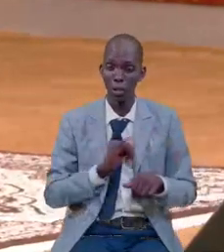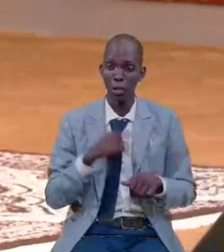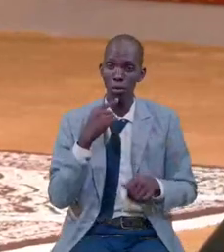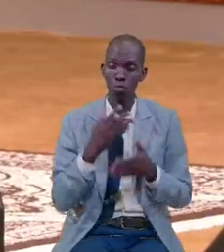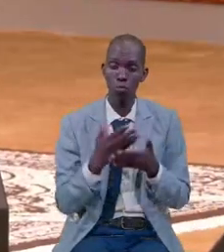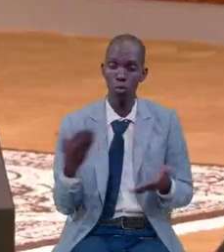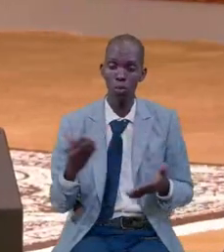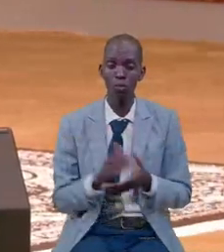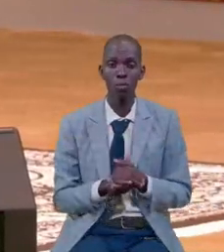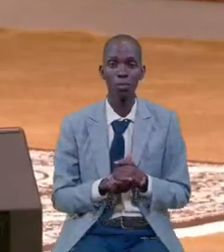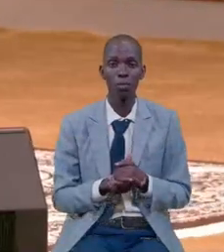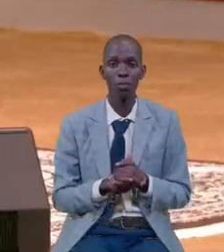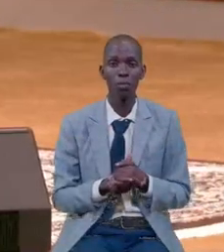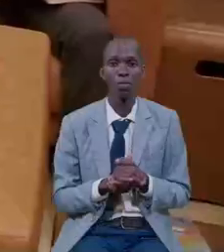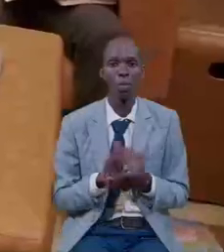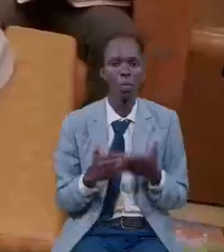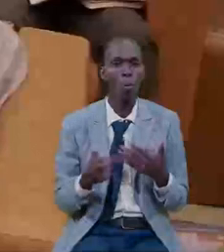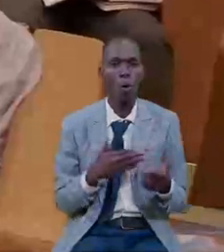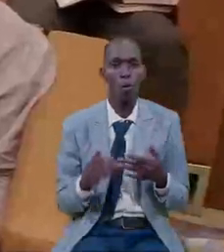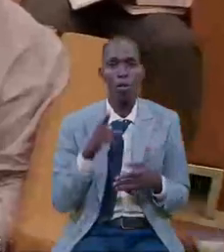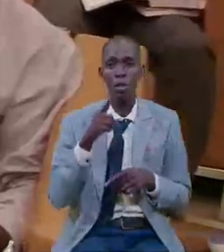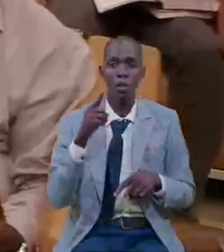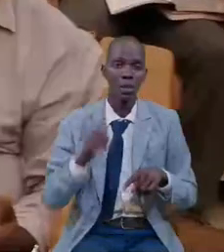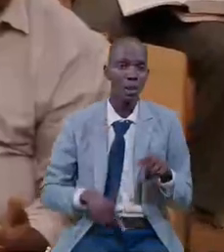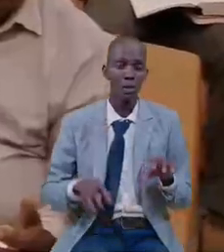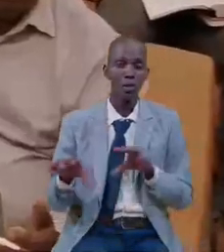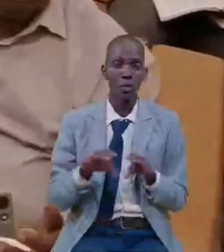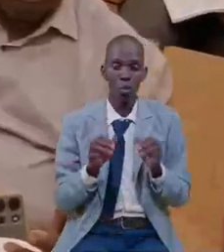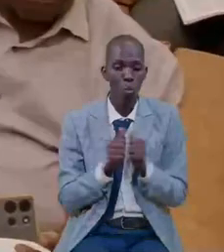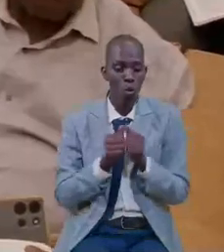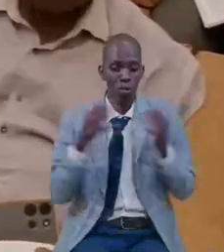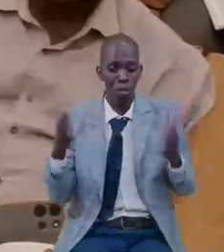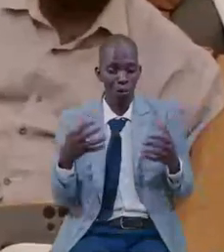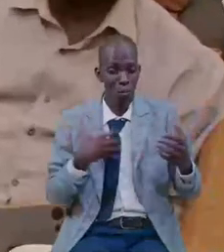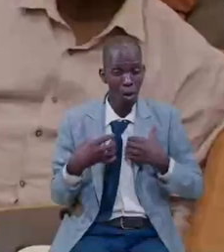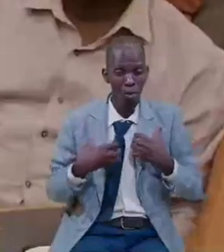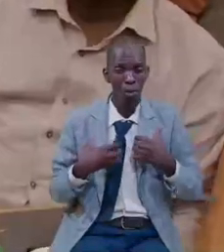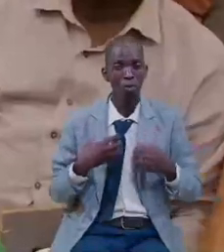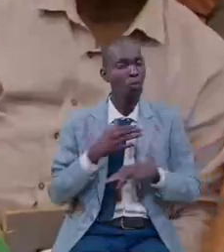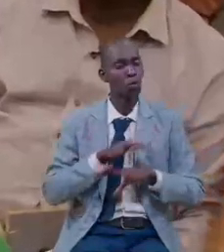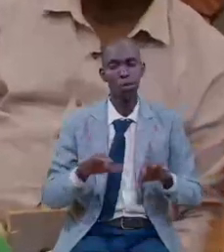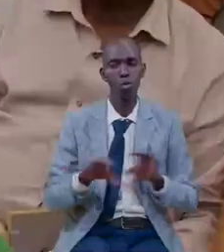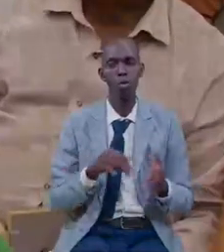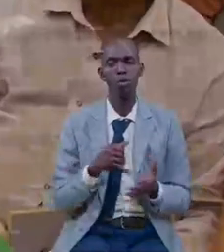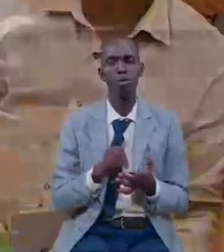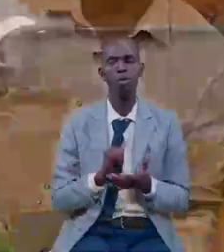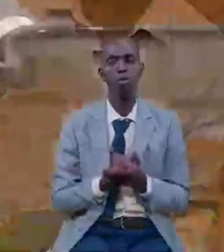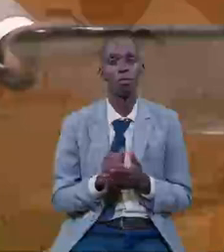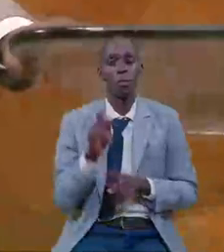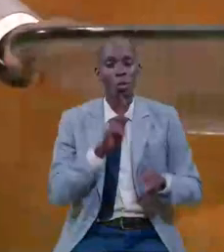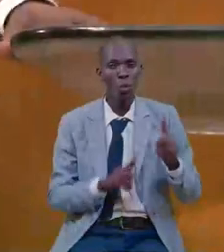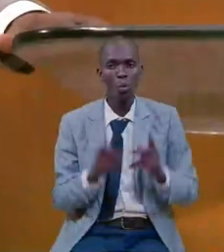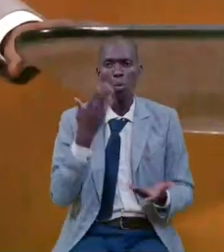chose. Que ce que vous ne pouvez pas faire sans murmure, il ne faut pas le faire. Les gens